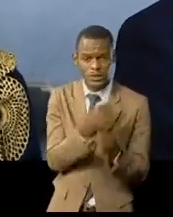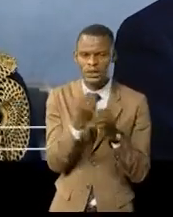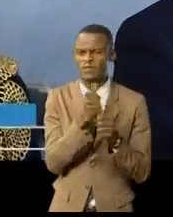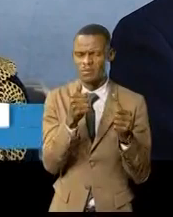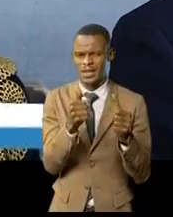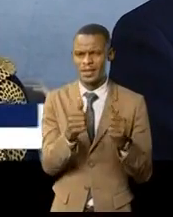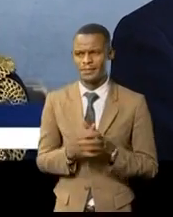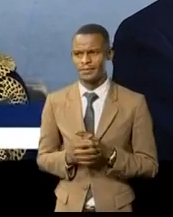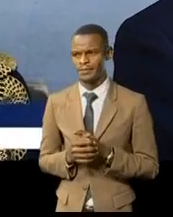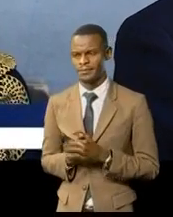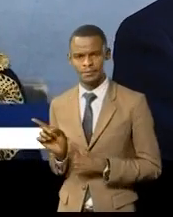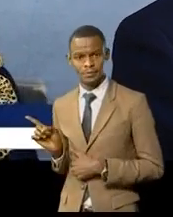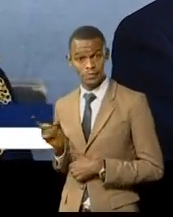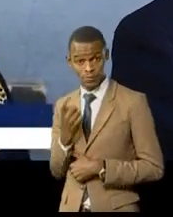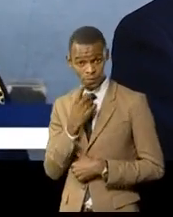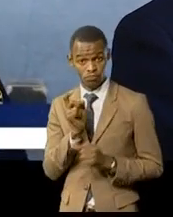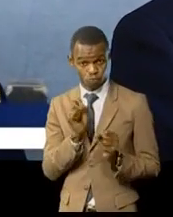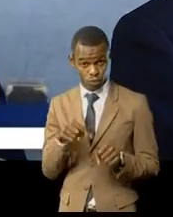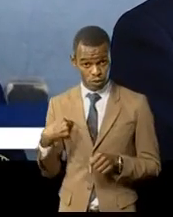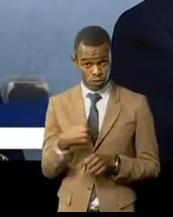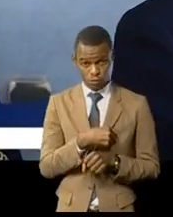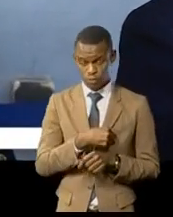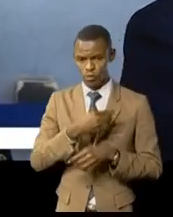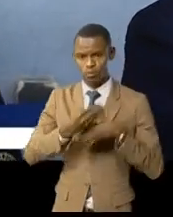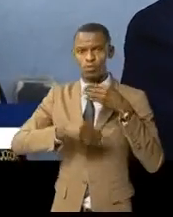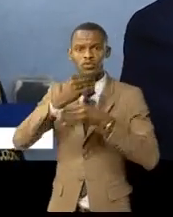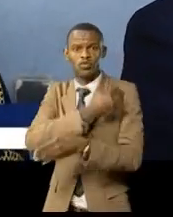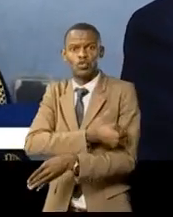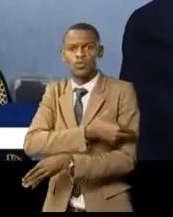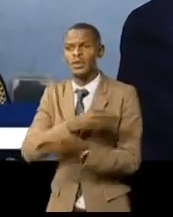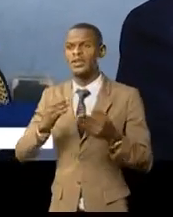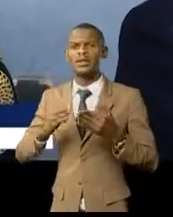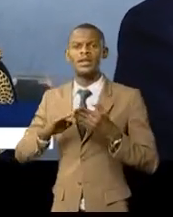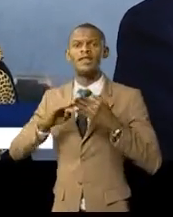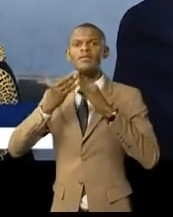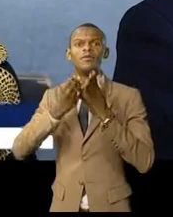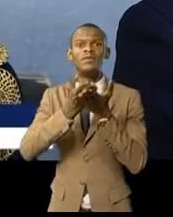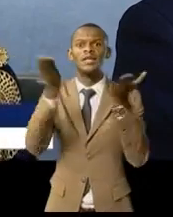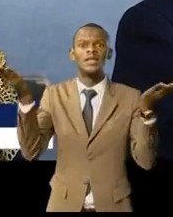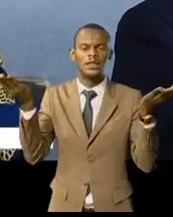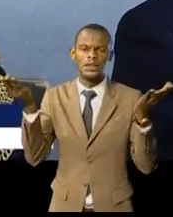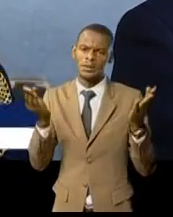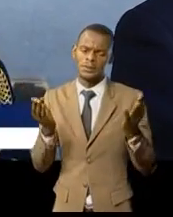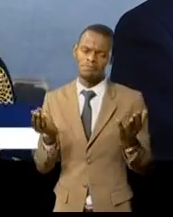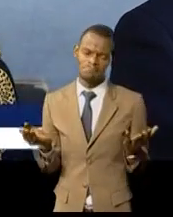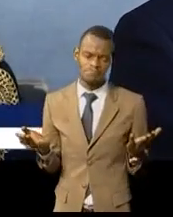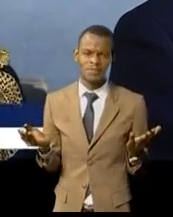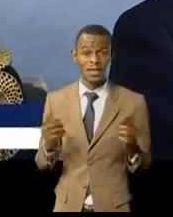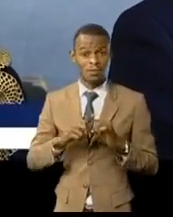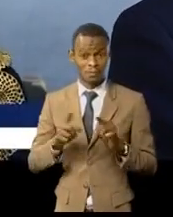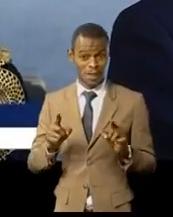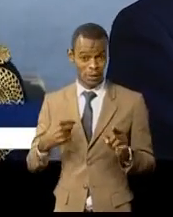on allait arriver à quel niveau. Mais on a choisi de venir dans des coins reculés, là où il y a des gens